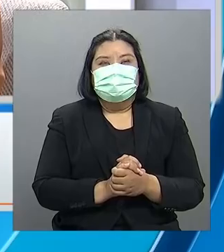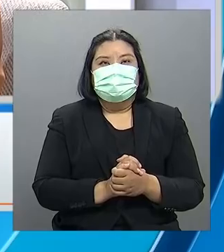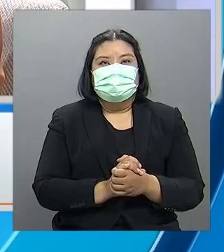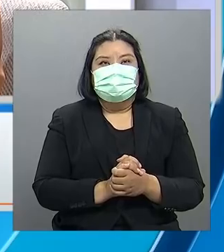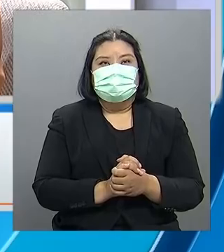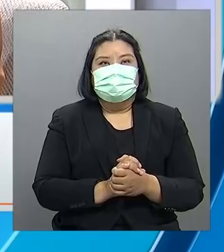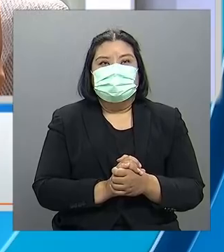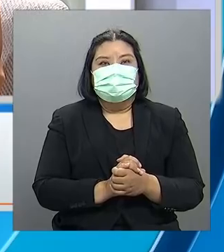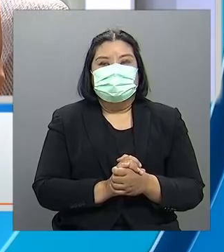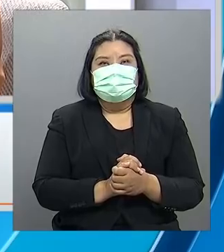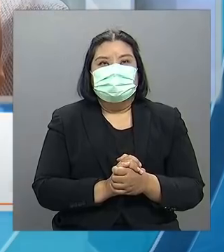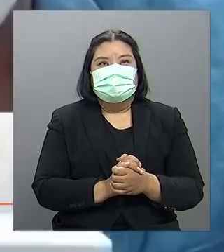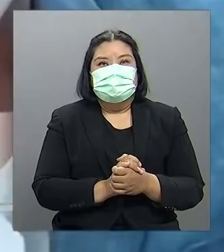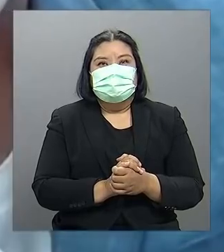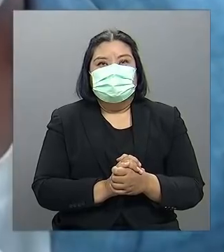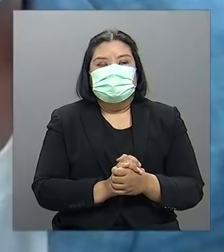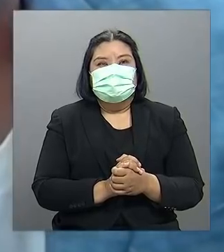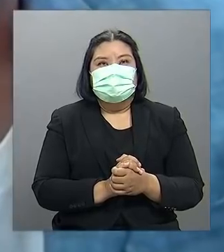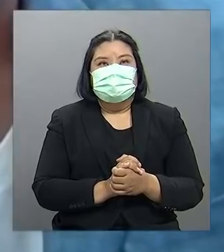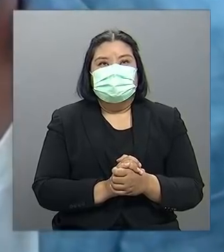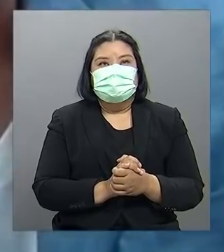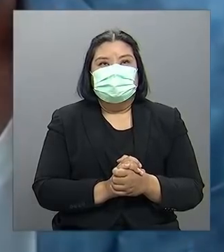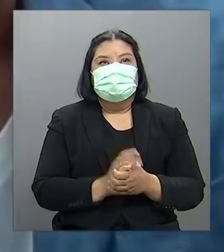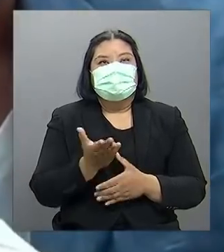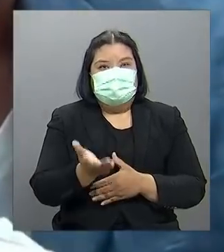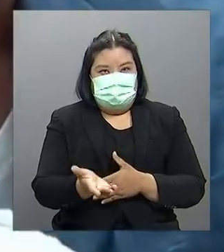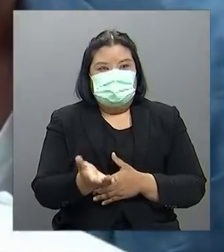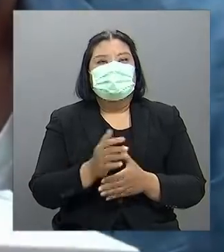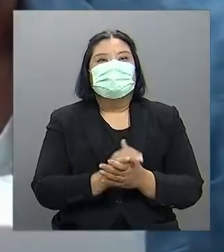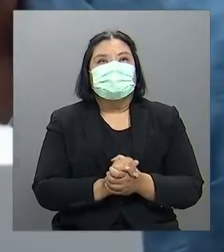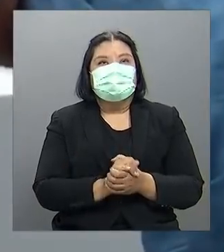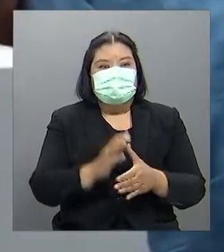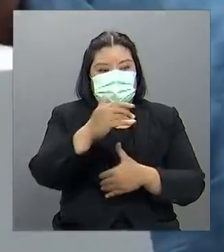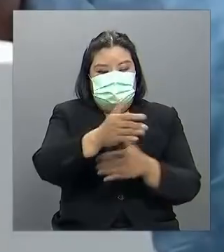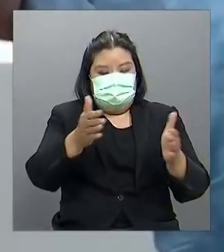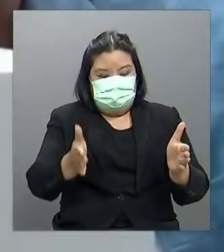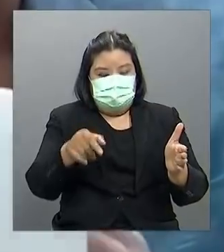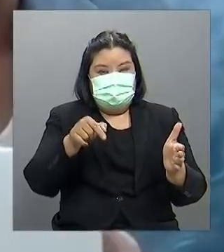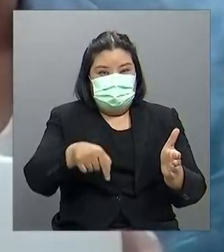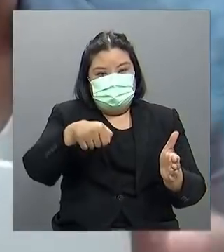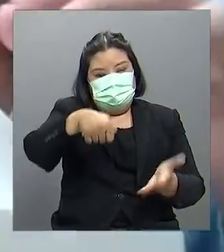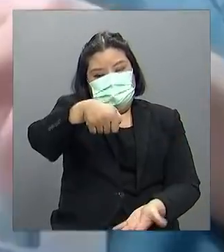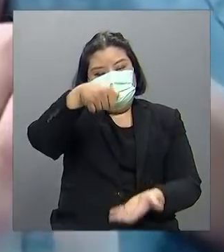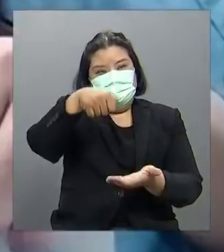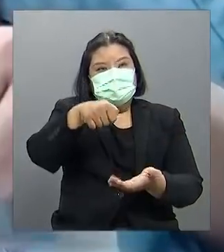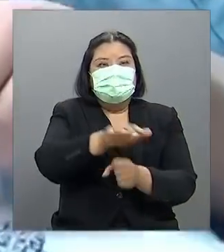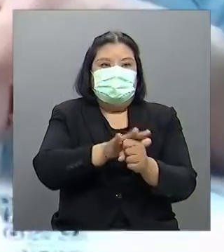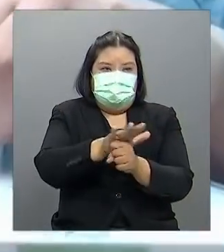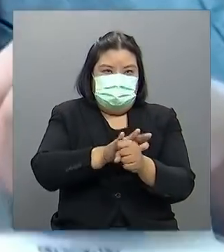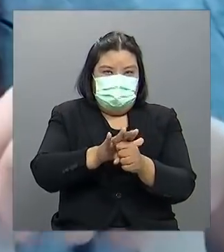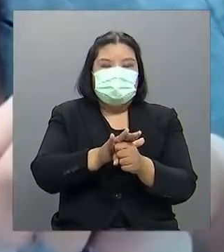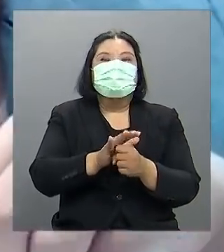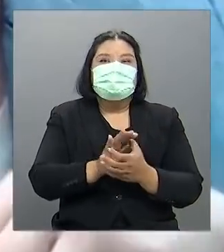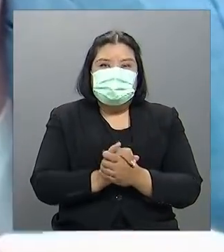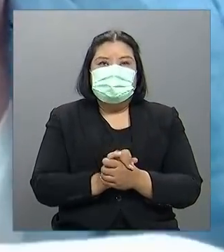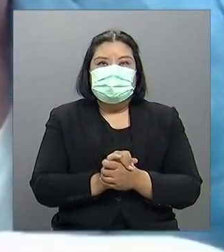ปเตรียมมาก็เป็นกล่องไซส์ขนาดย่อมนะคะขนาดพกพานะคะแล้วก็ข้างในนี้นะคะประกอบด้ว